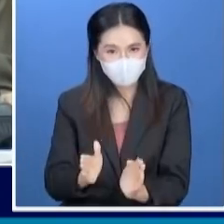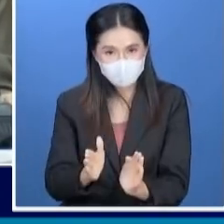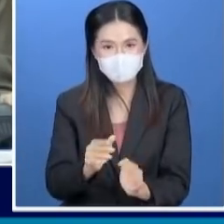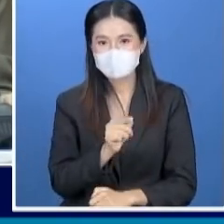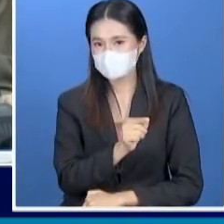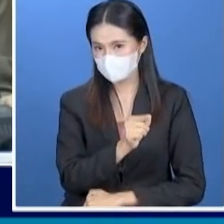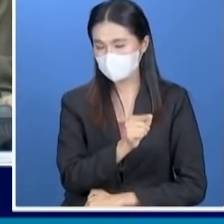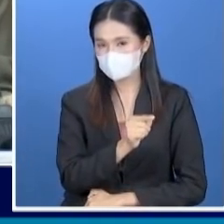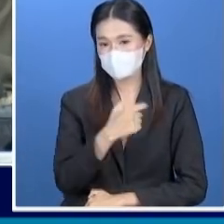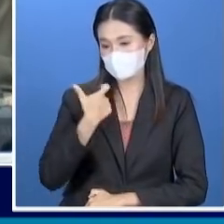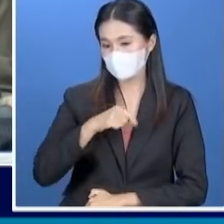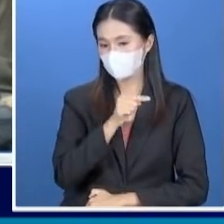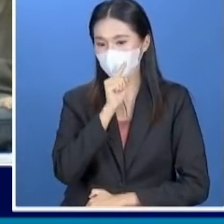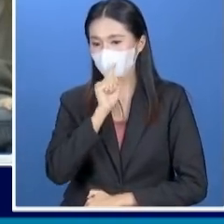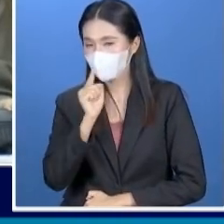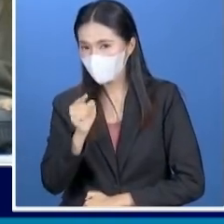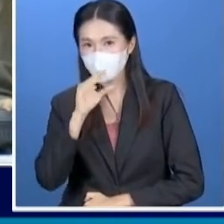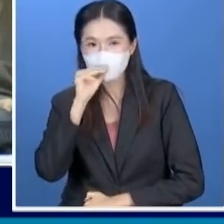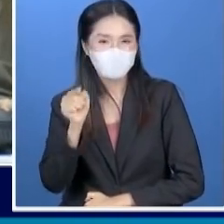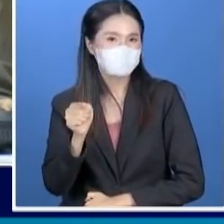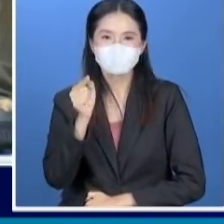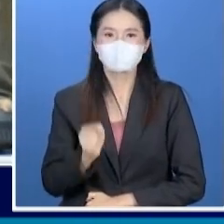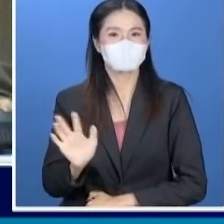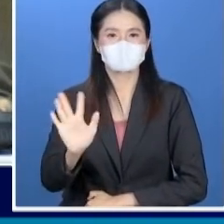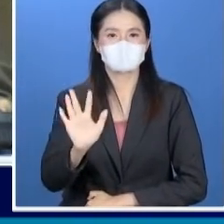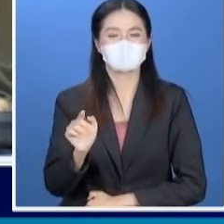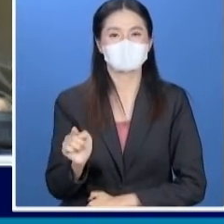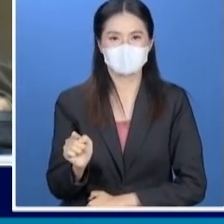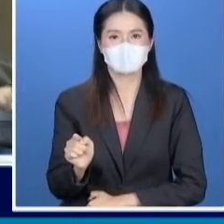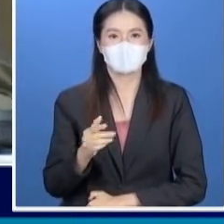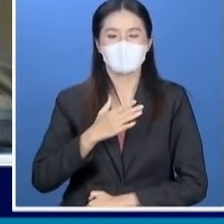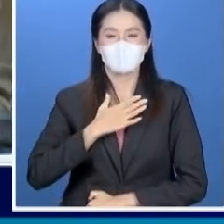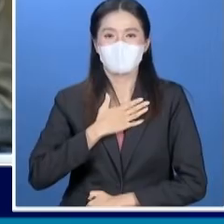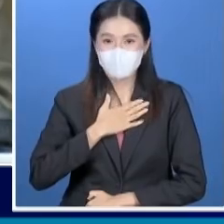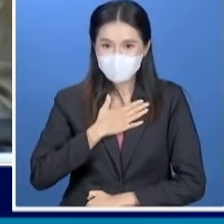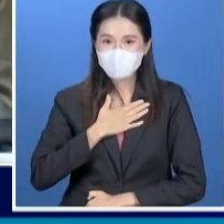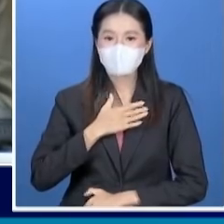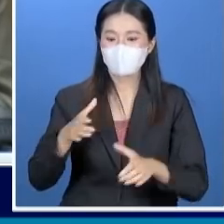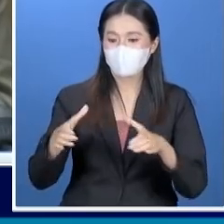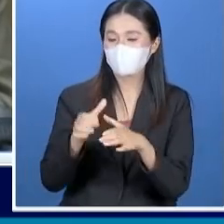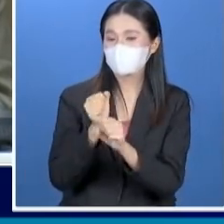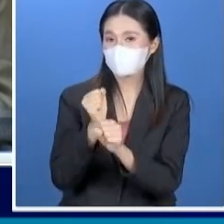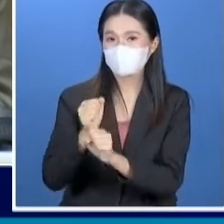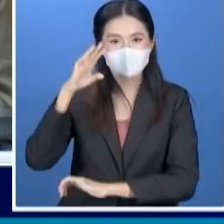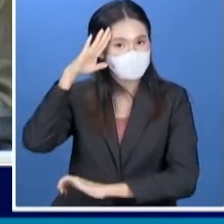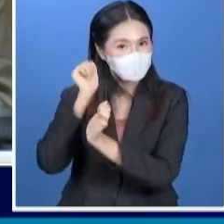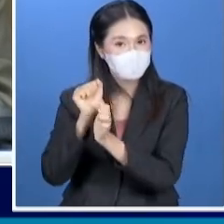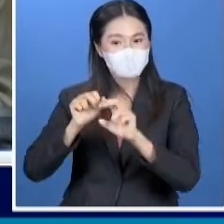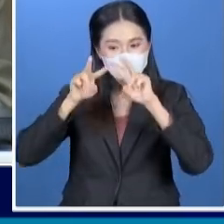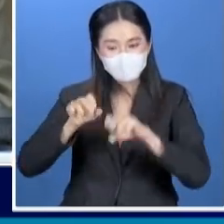าวด้วยข้อความที่ไม่เป็นความจริงอย่างนั้นเนี่ยทำให้คณะพนักงานสืบสวนสอบส